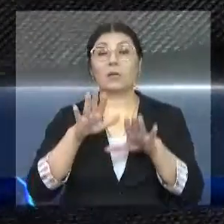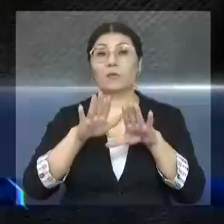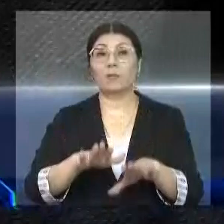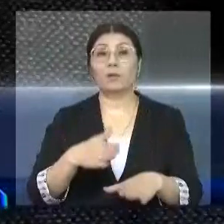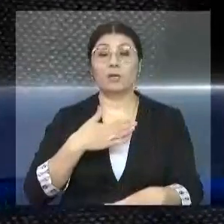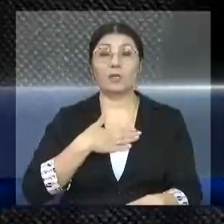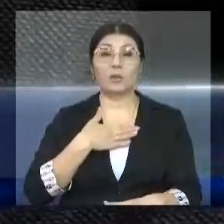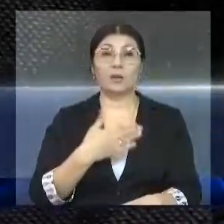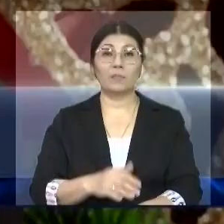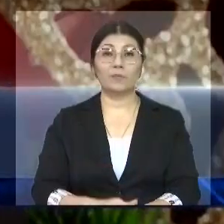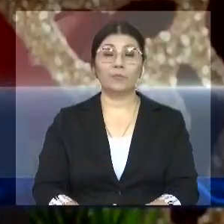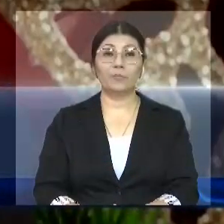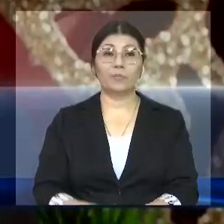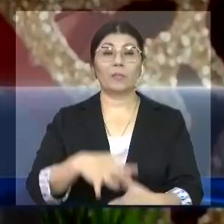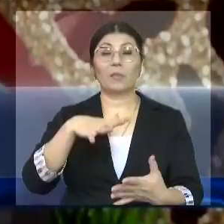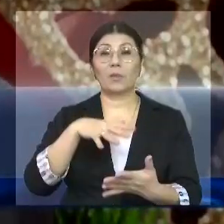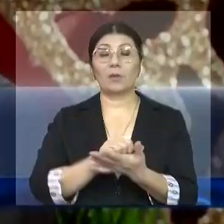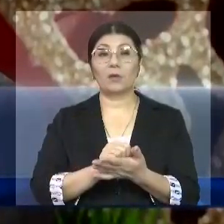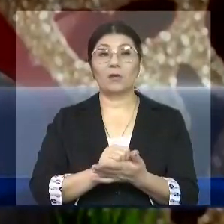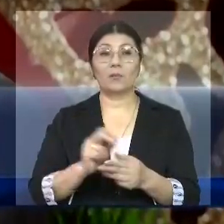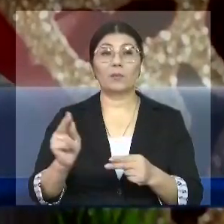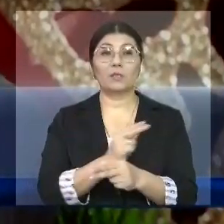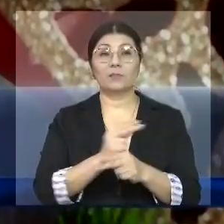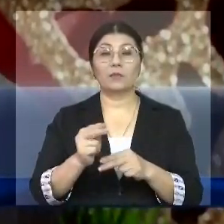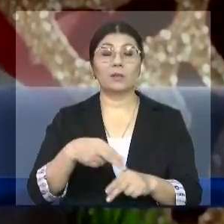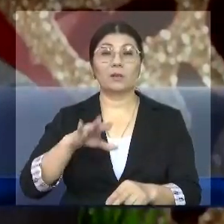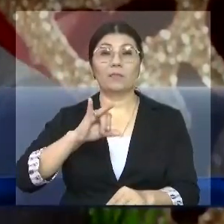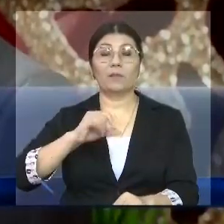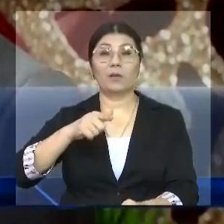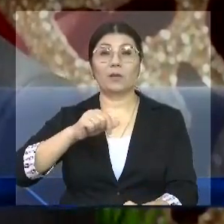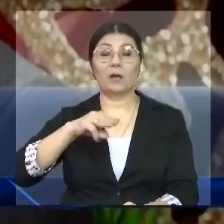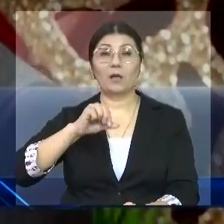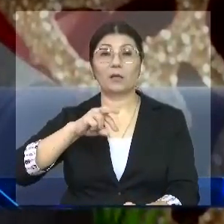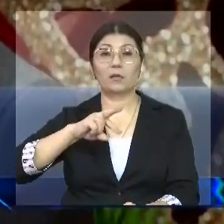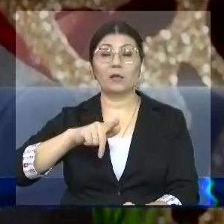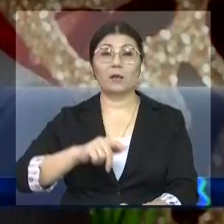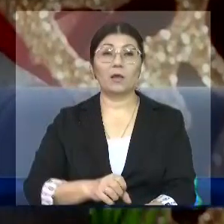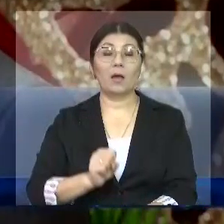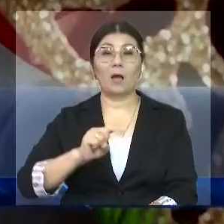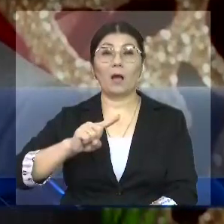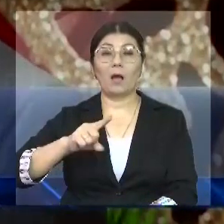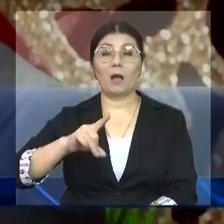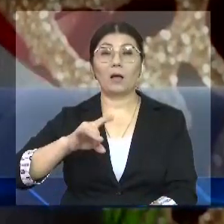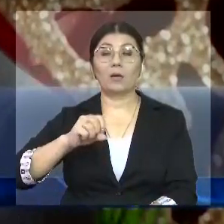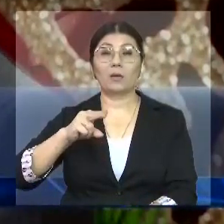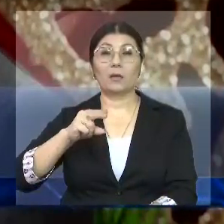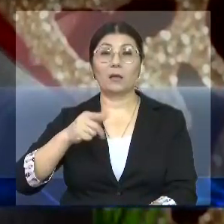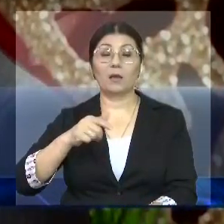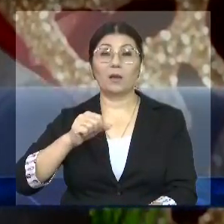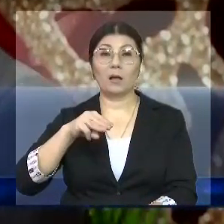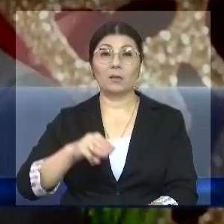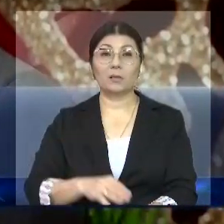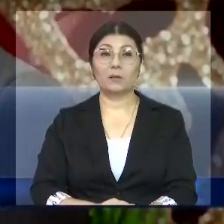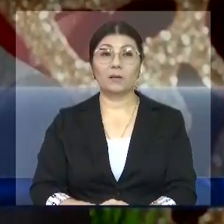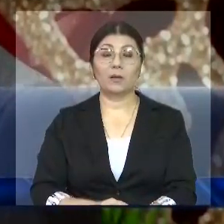меня, получается, занимался ремонтом двигателя, агрегатов, коробка передач,